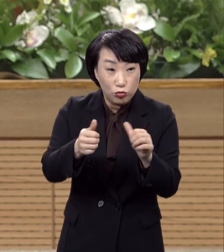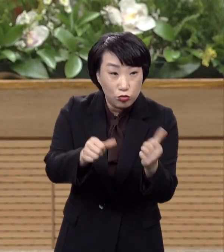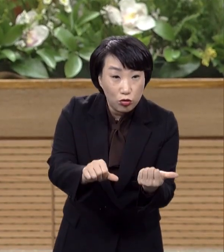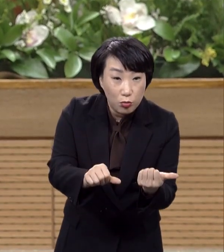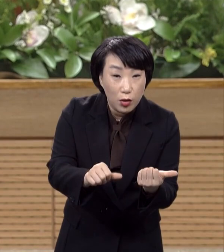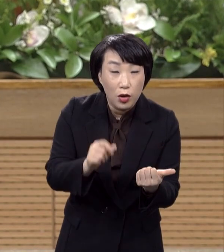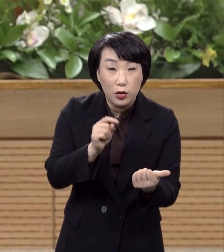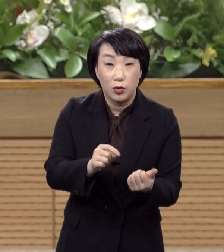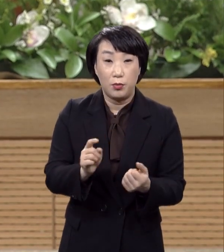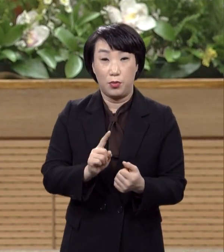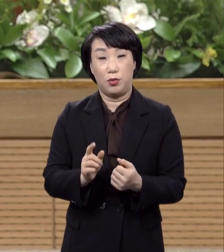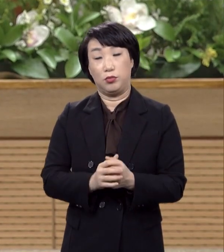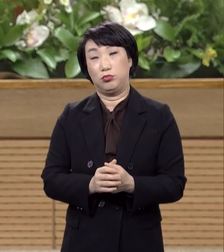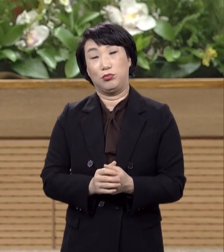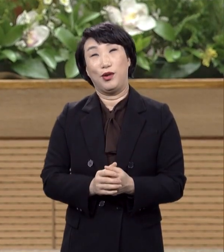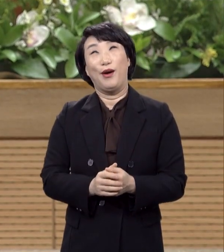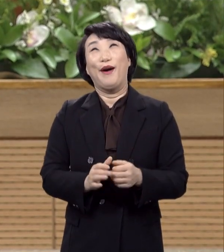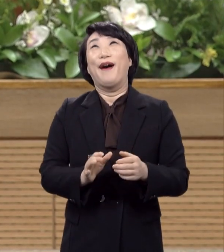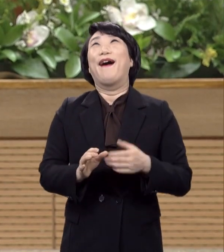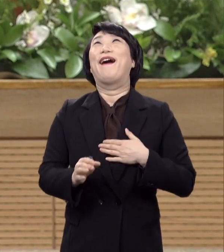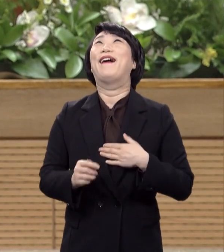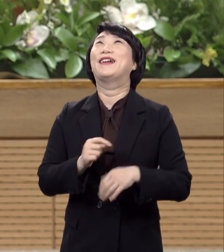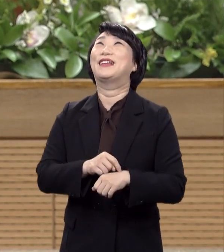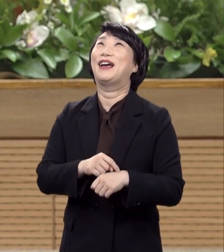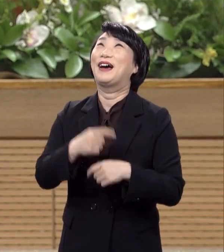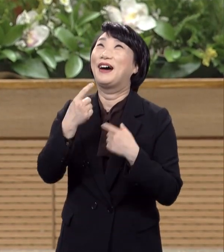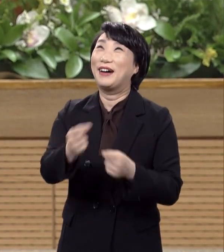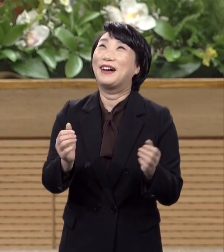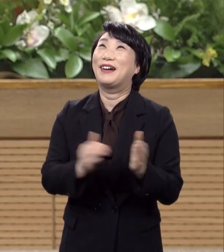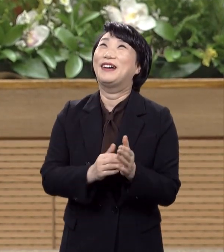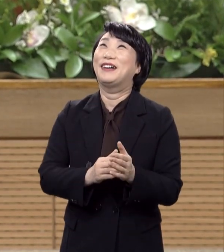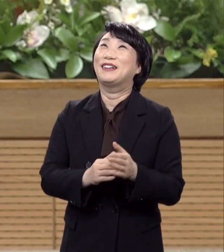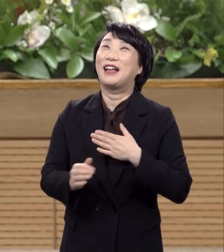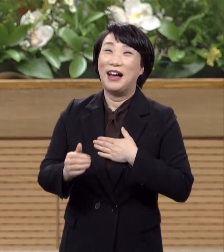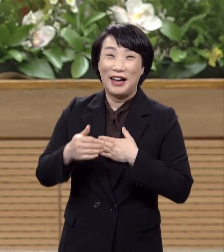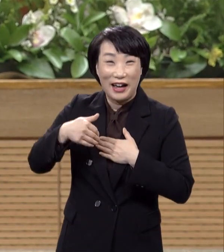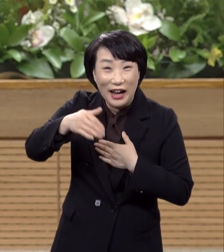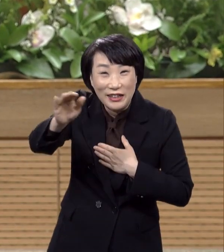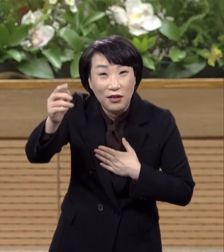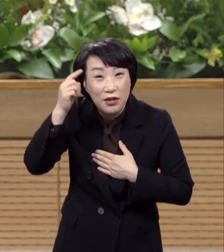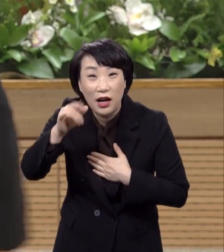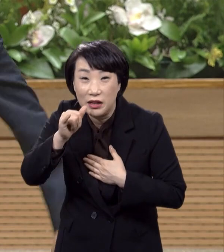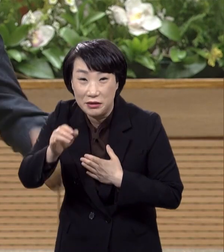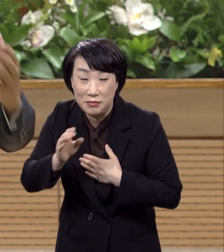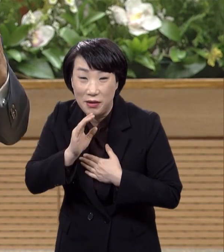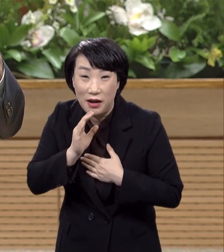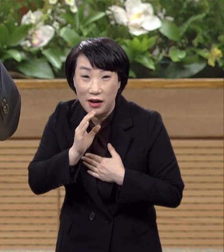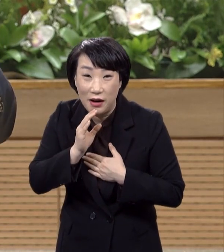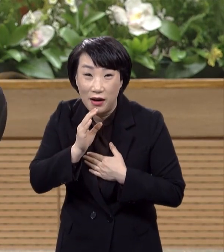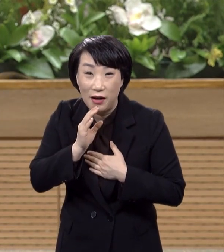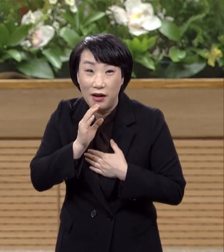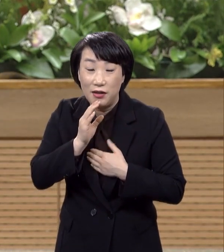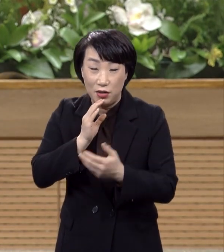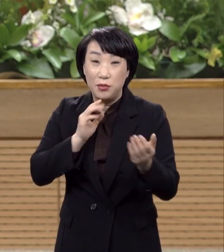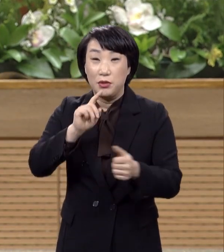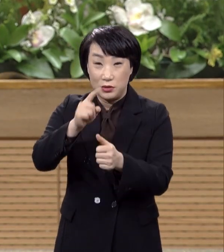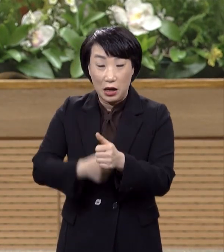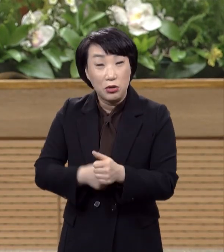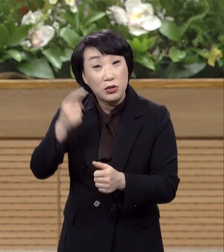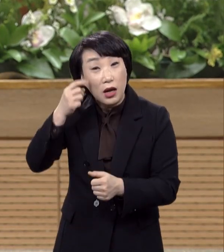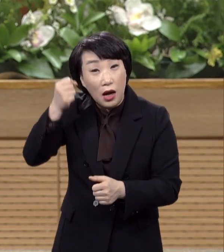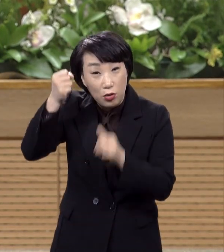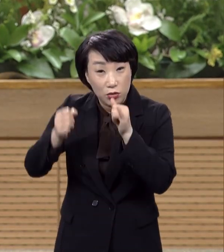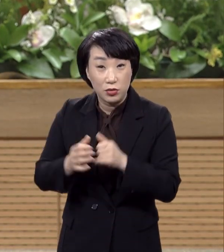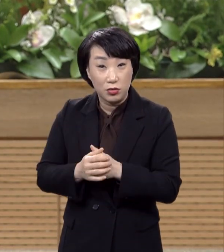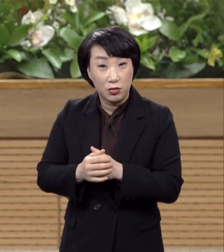죽음에 대해서 때가 됐으니 내가 가는구나 라고 생각하며 그냥 당연하게